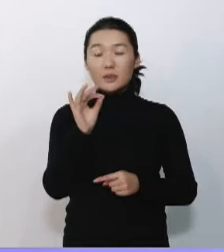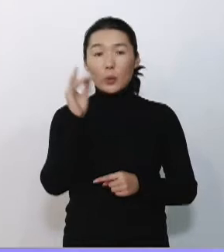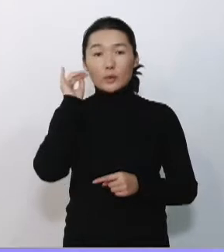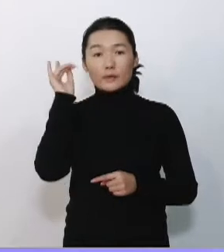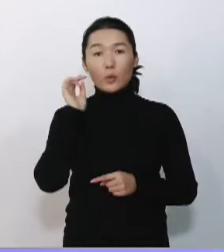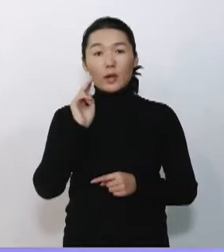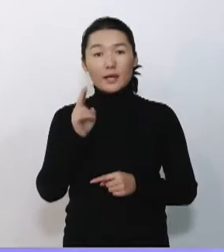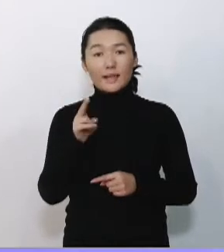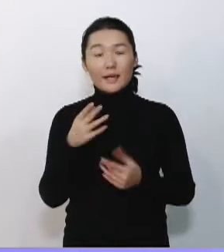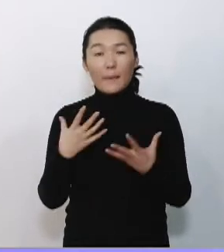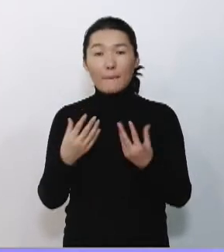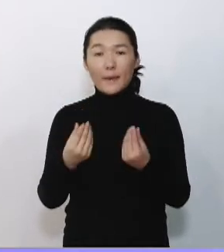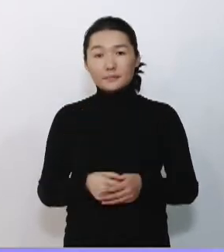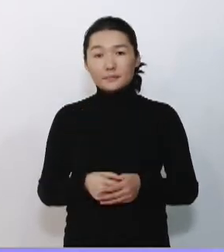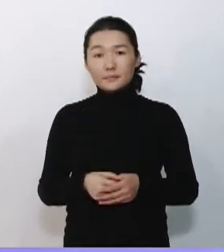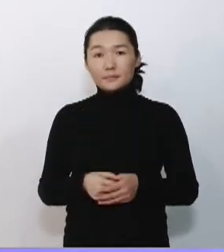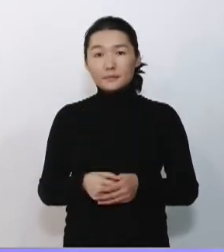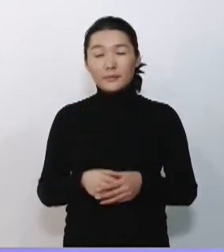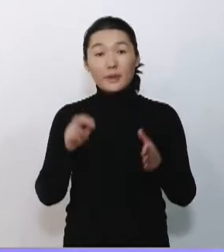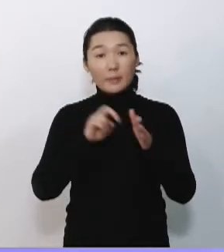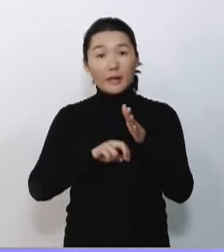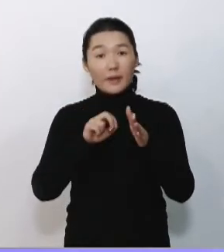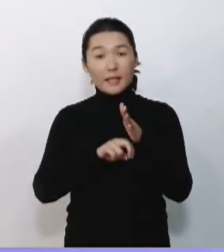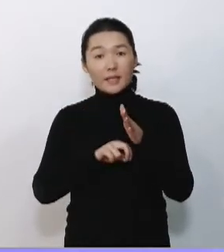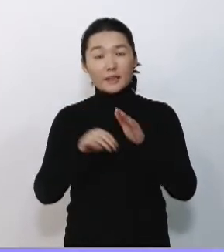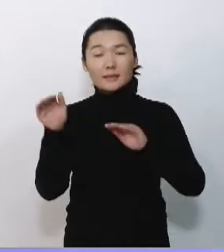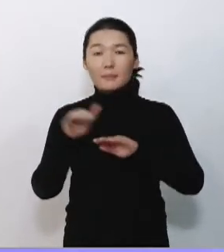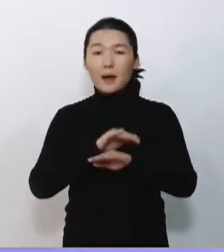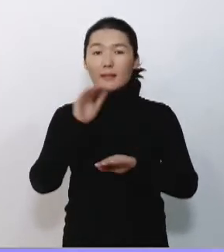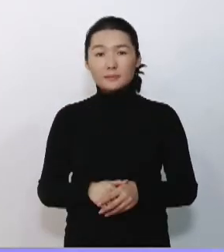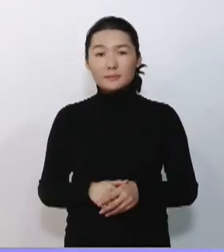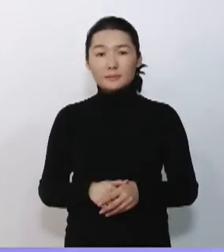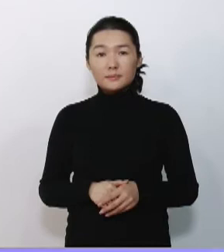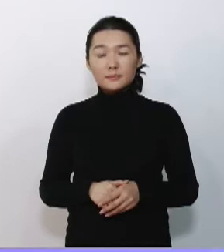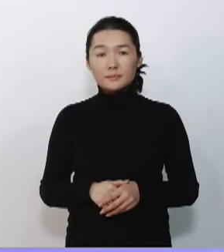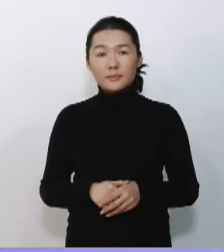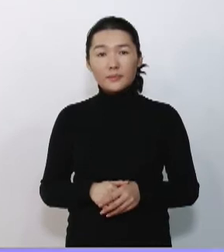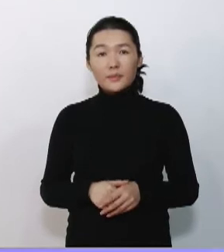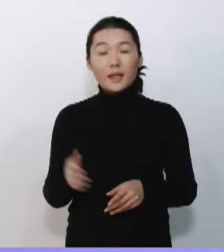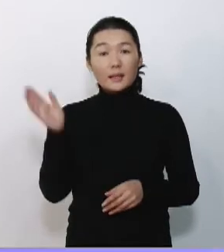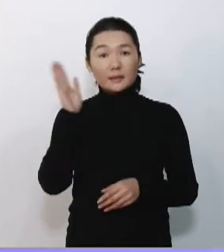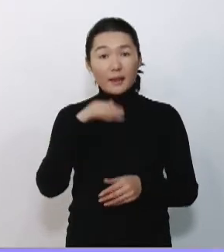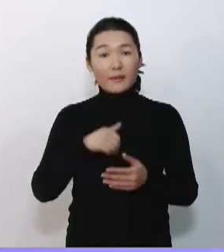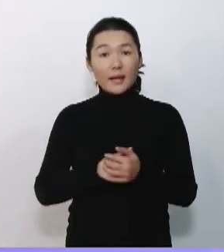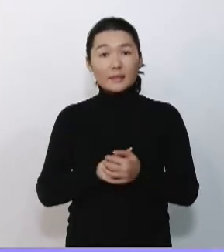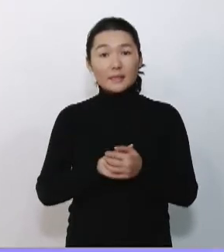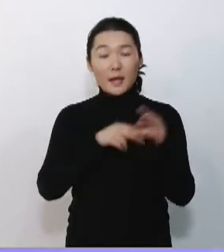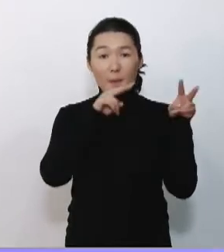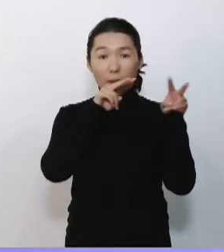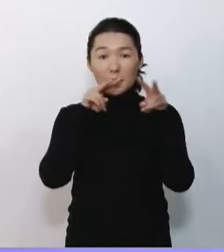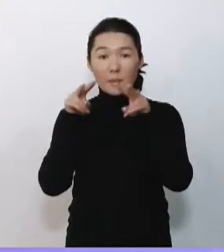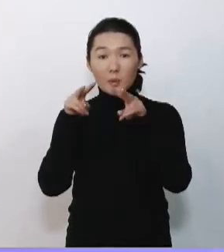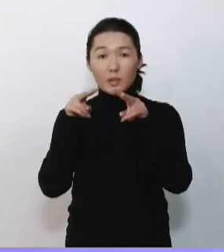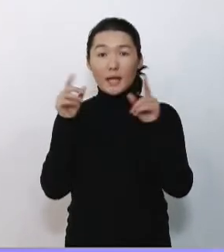звук «к» мягкий. Проверили? Молодцы! Давайте понаблюдаем